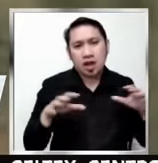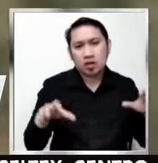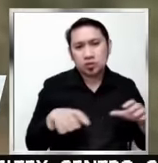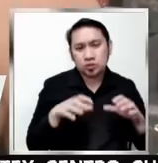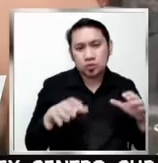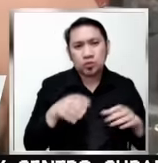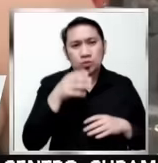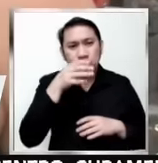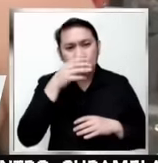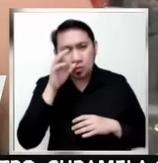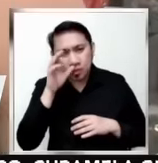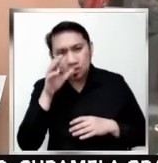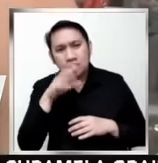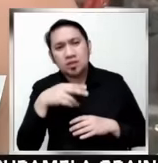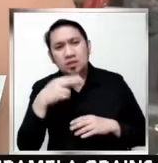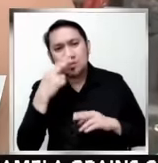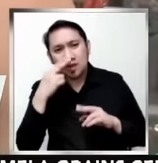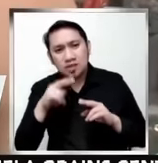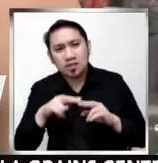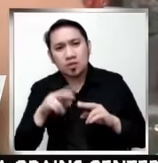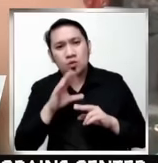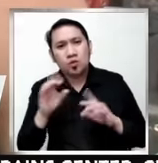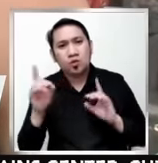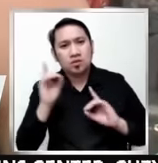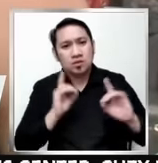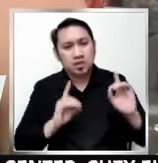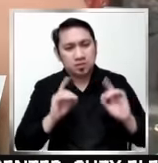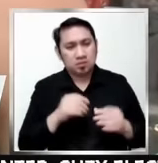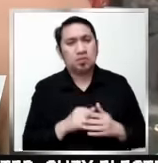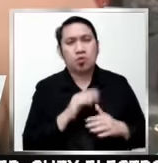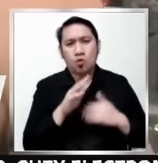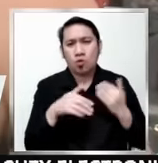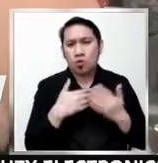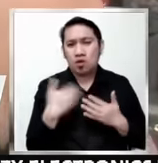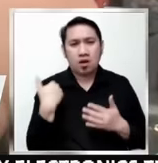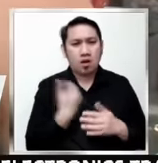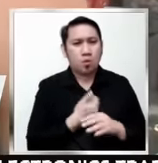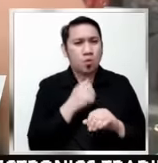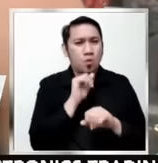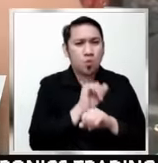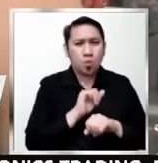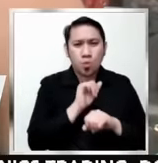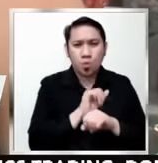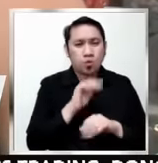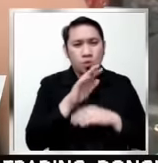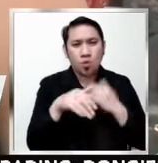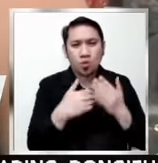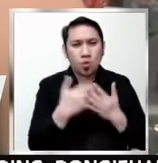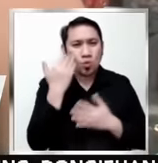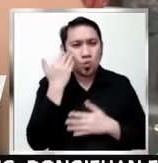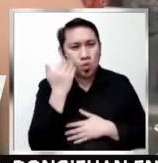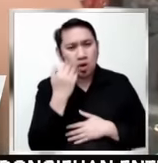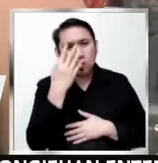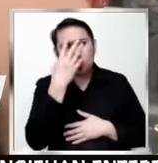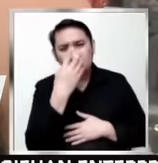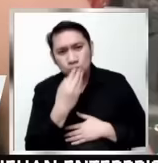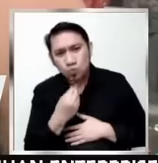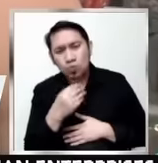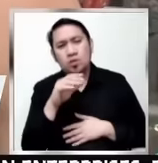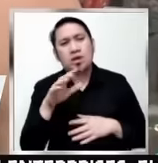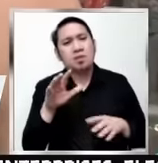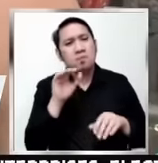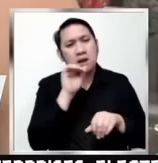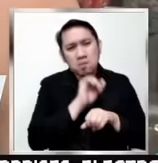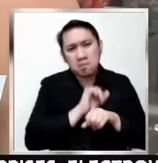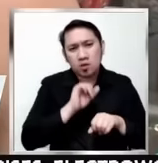mong nagbubunga na lahat ng mga hard work namin, lahat ng mga puyat, pagod and all that. So parang for us, lalo